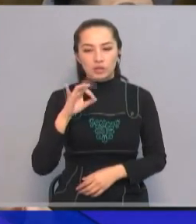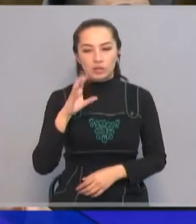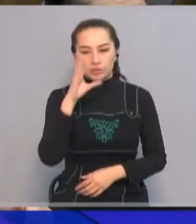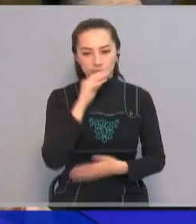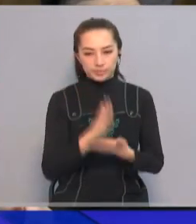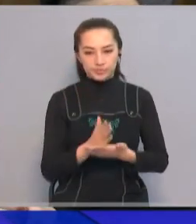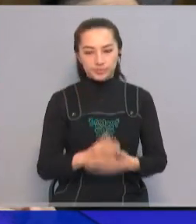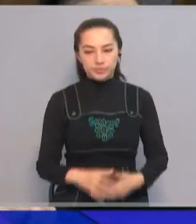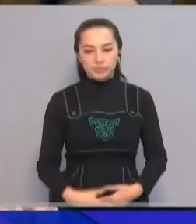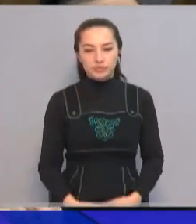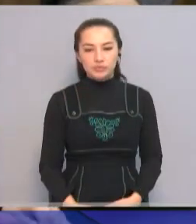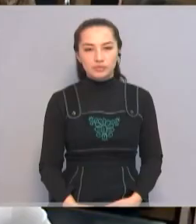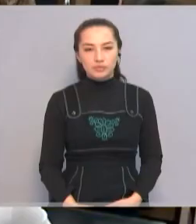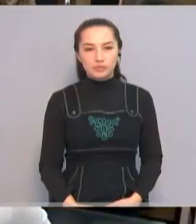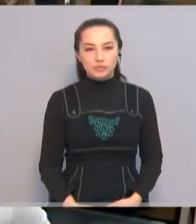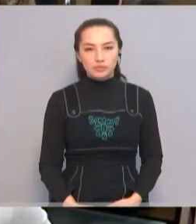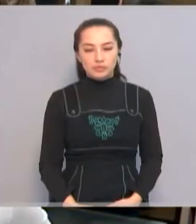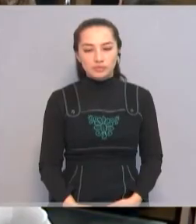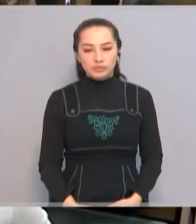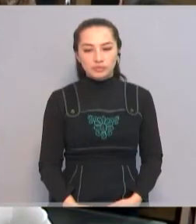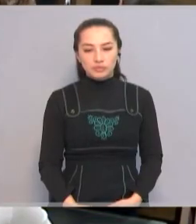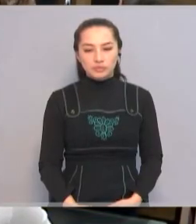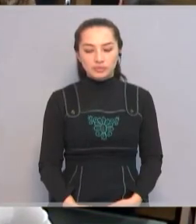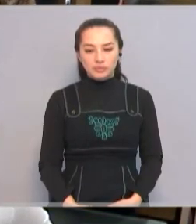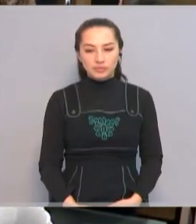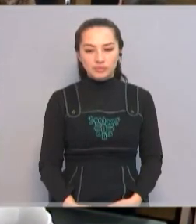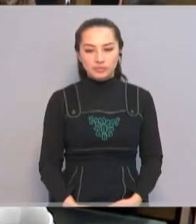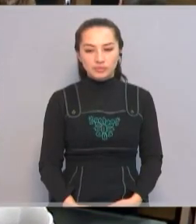түсуге мүмкіндік бар. Гүлнар Асқарқызы, Нұркен Шалбеев, Лола Розметова, жаңалықтар.